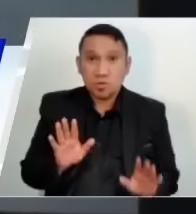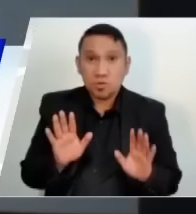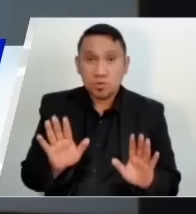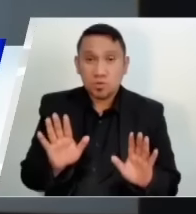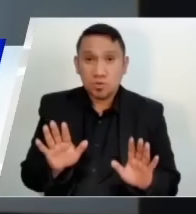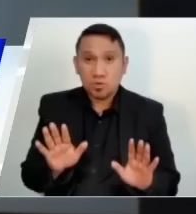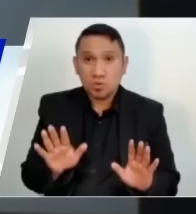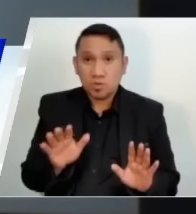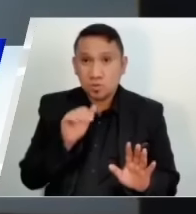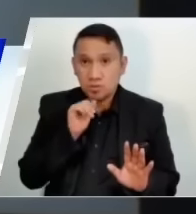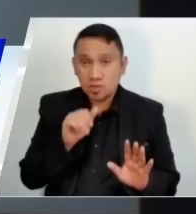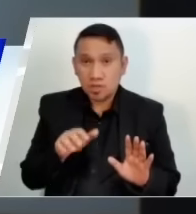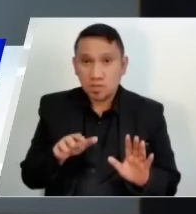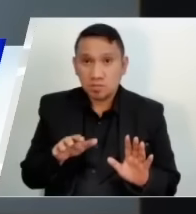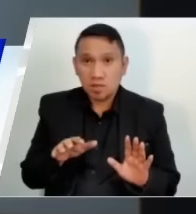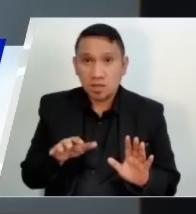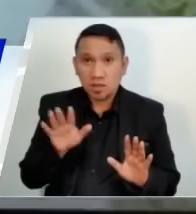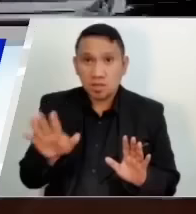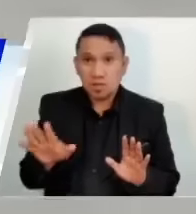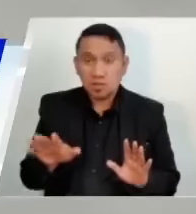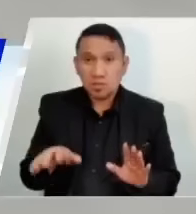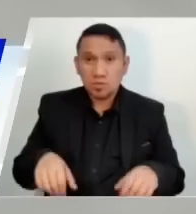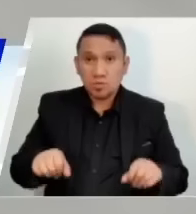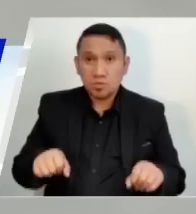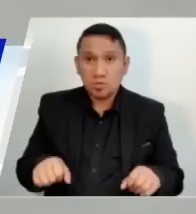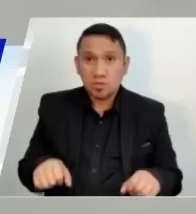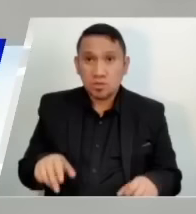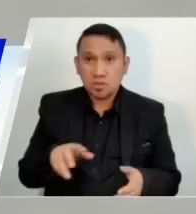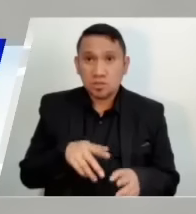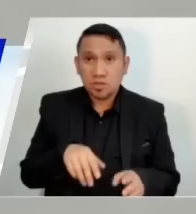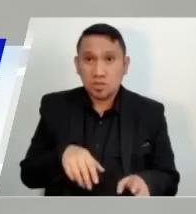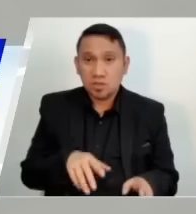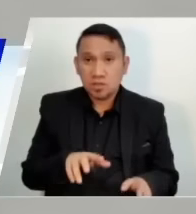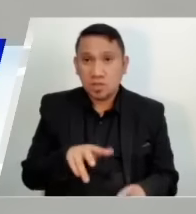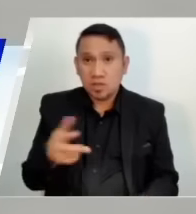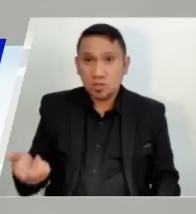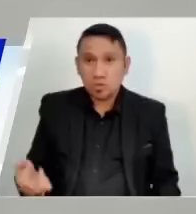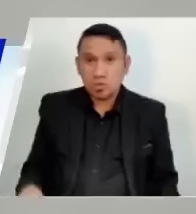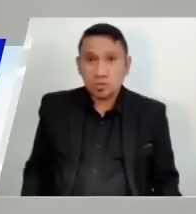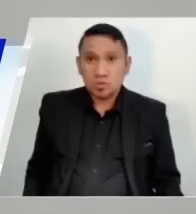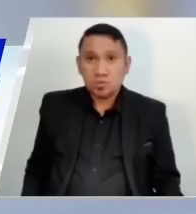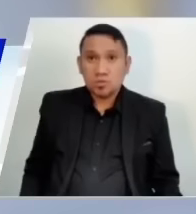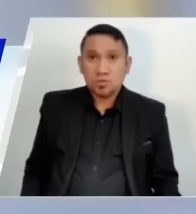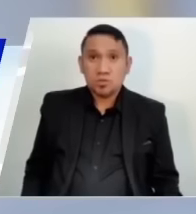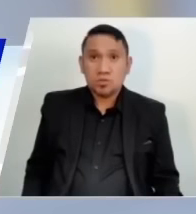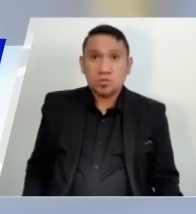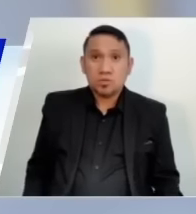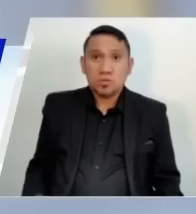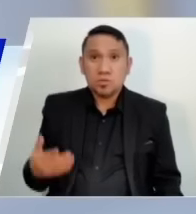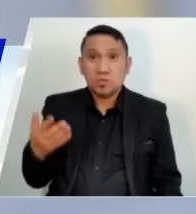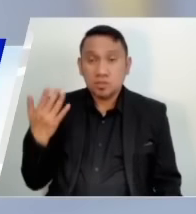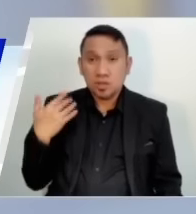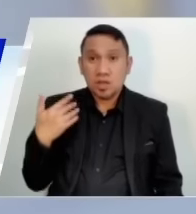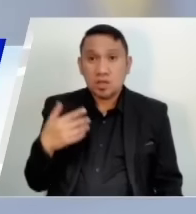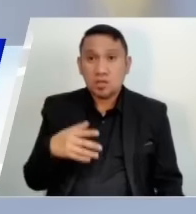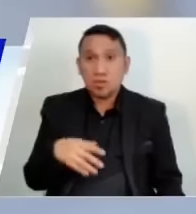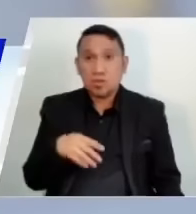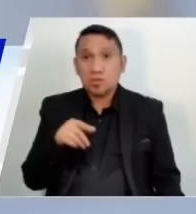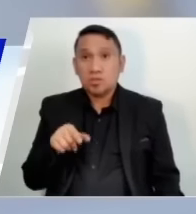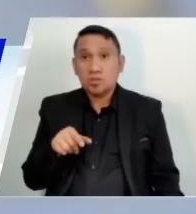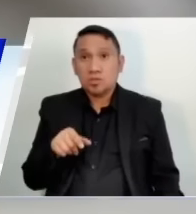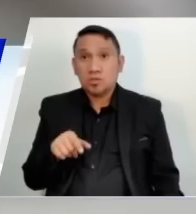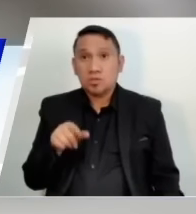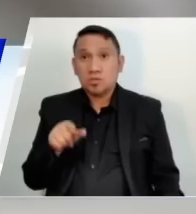ang isang motorsiklo kaya ito natumba. Sa viral na insidente naman noong Hulyo, binatuman noon ng isang gwardiya mula